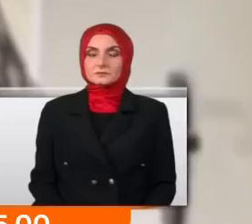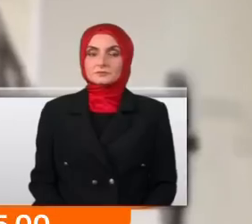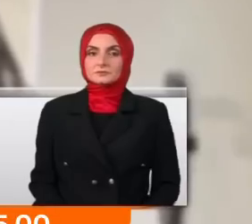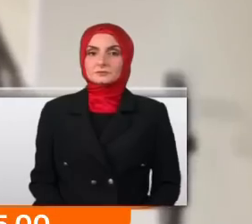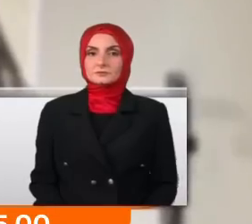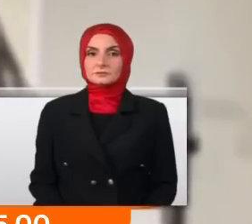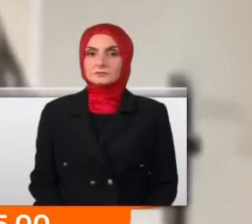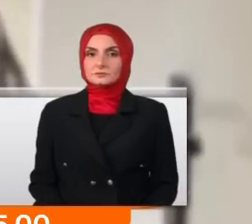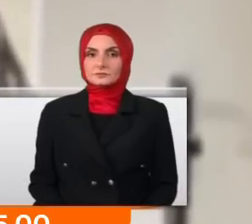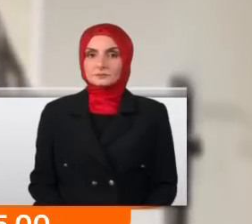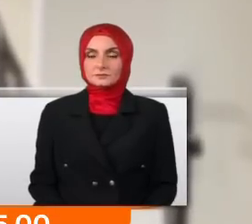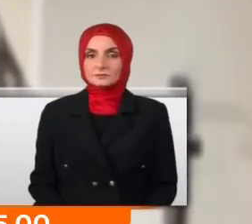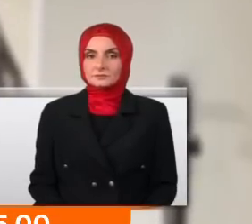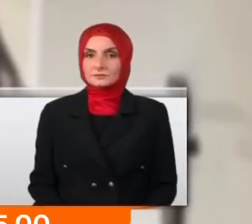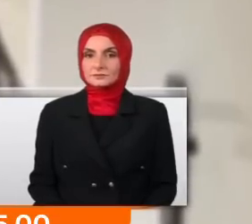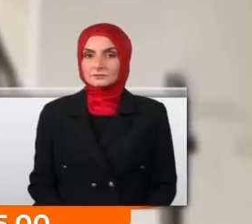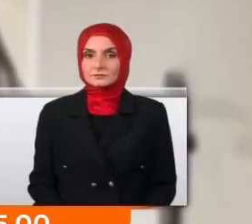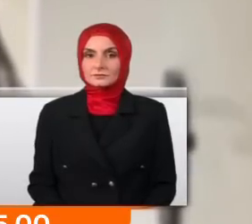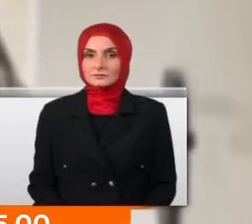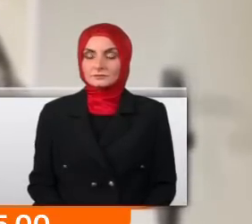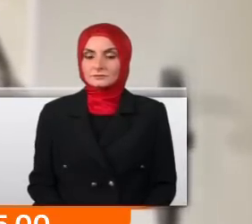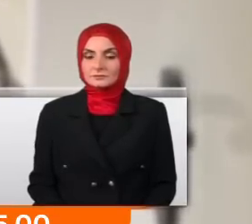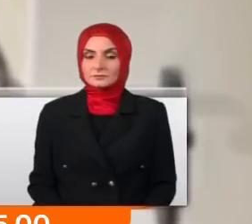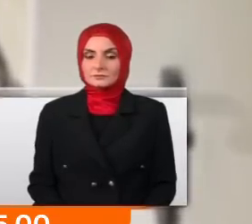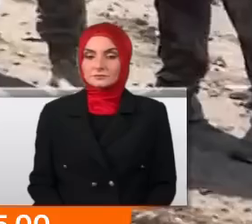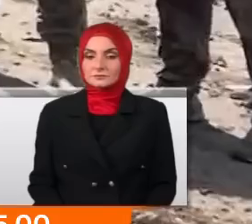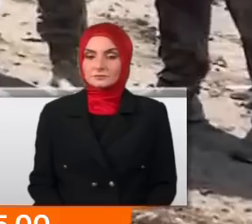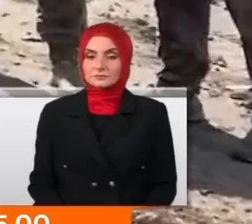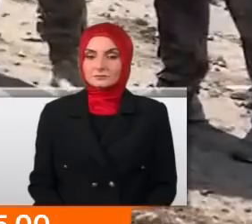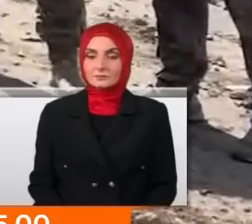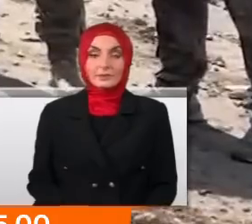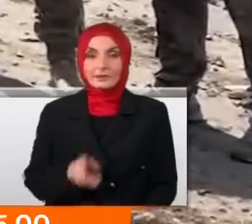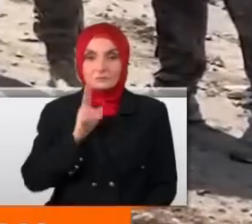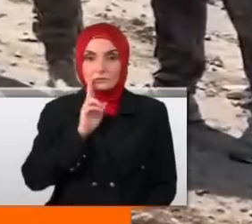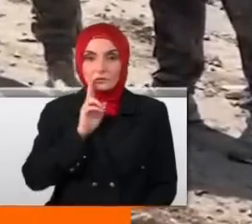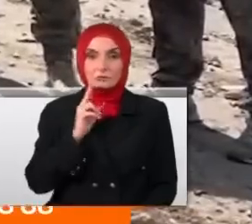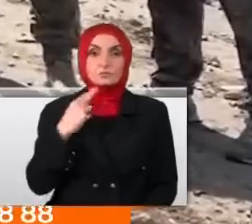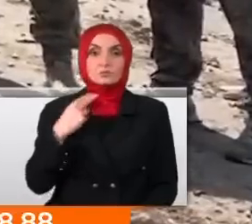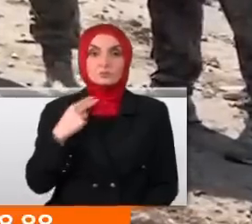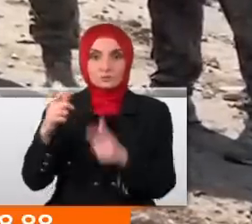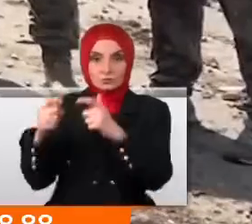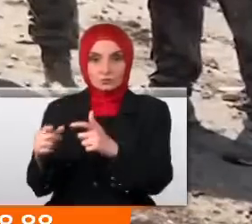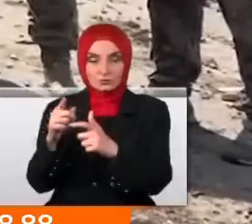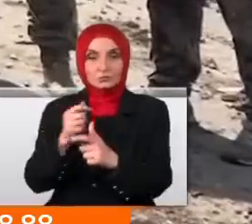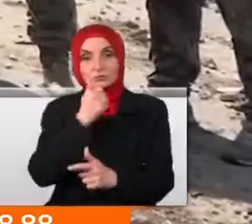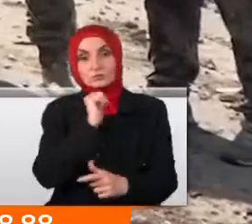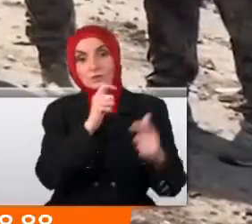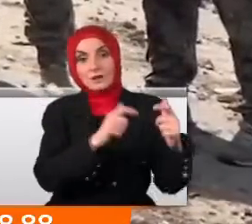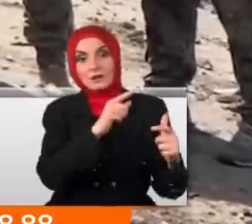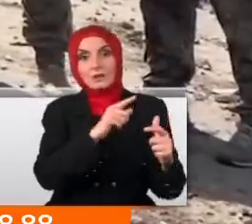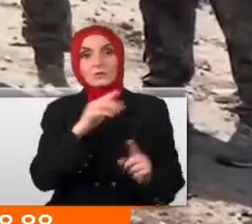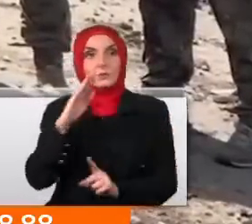asker kaybımız var. Günde 1000 kişiye kadar çıkıyor. Son olarak Rusya'nın Ukrayna'da bir füze saldırısıyla